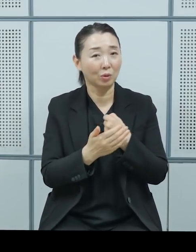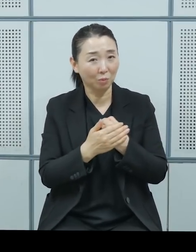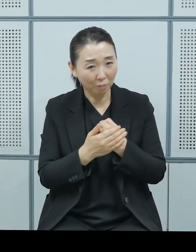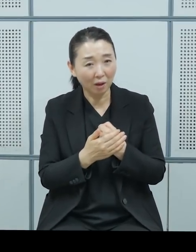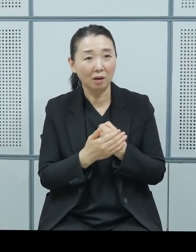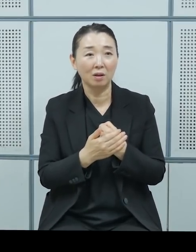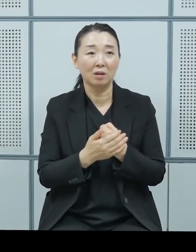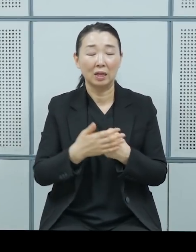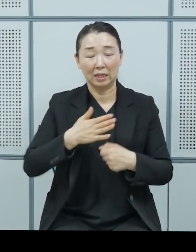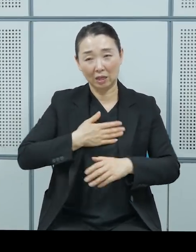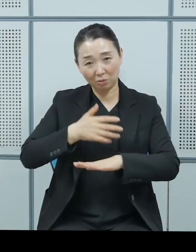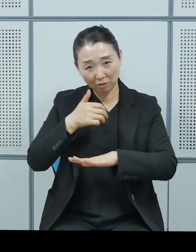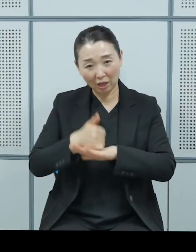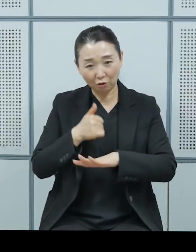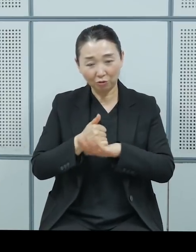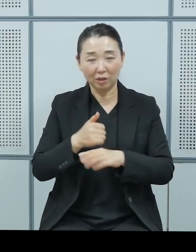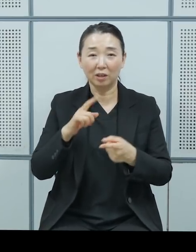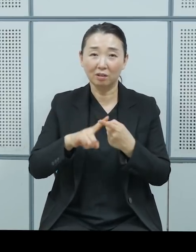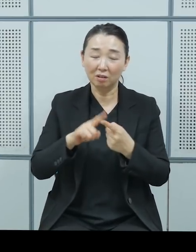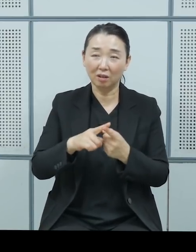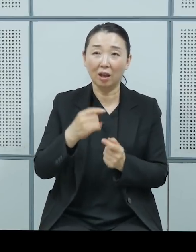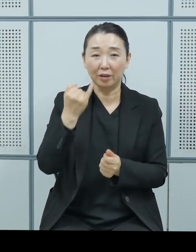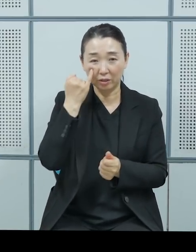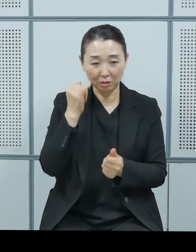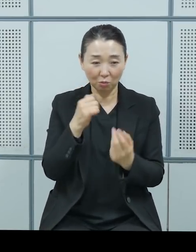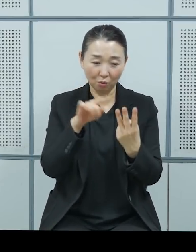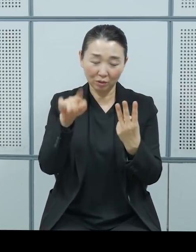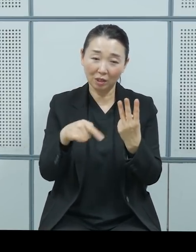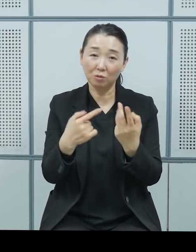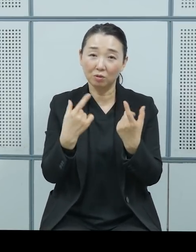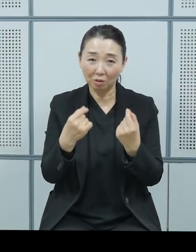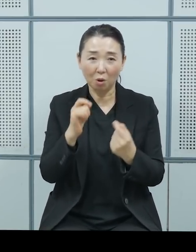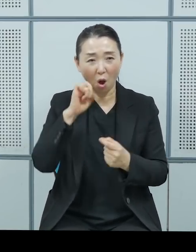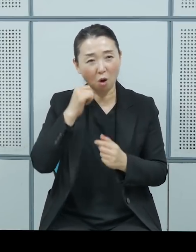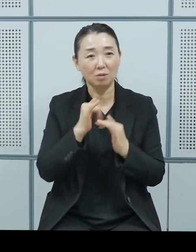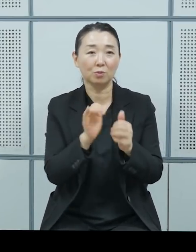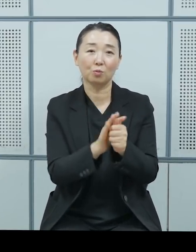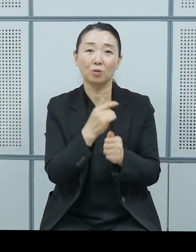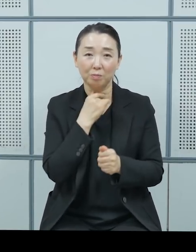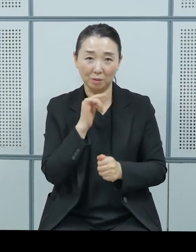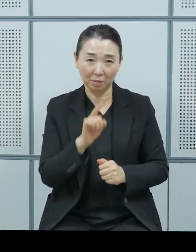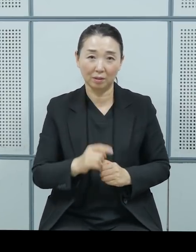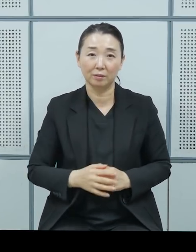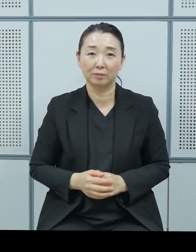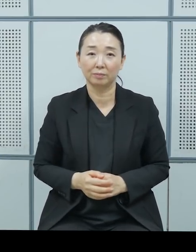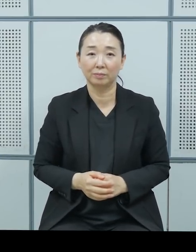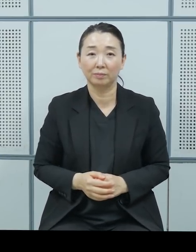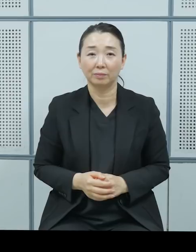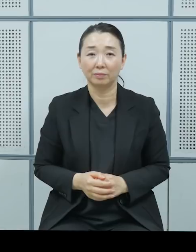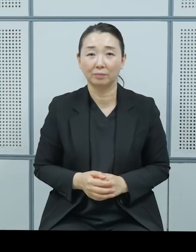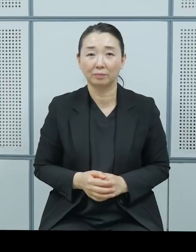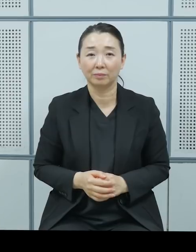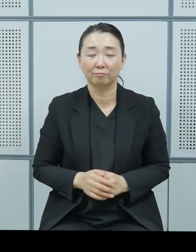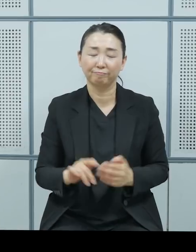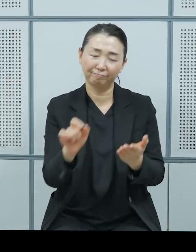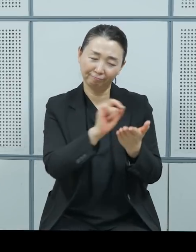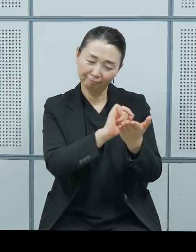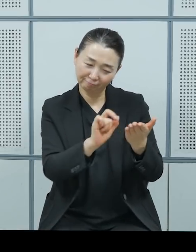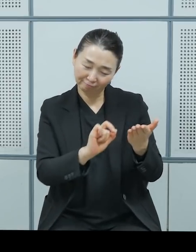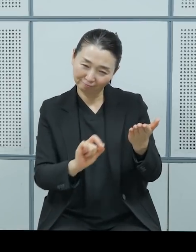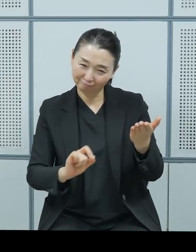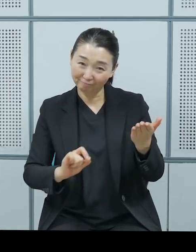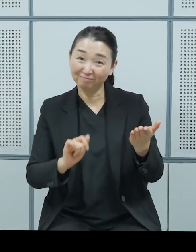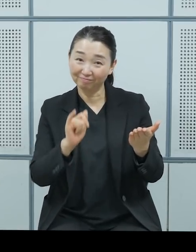때문에 아. 나도 나중에는 그렇게 이모 삼촌들처럼 어려운 사람들 도와줄 거예요. 네. 그 이야기를 감사하네요.